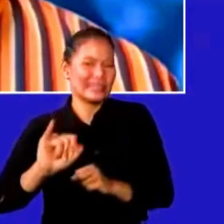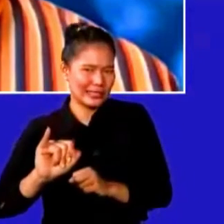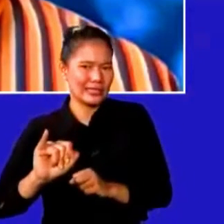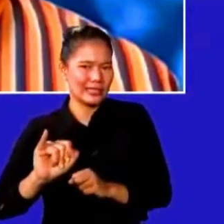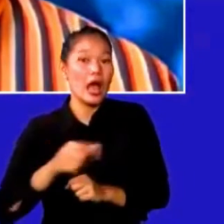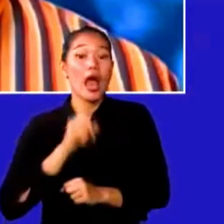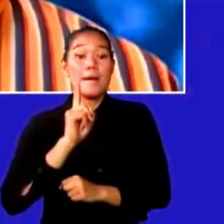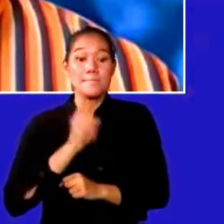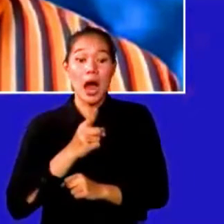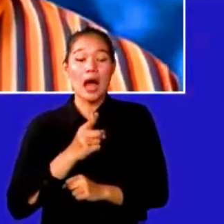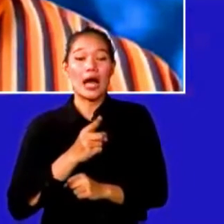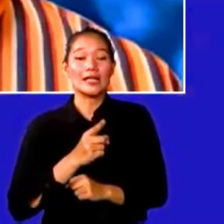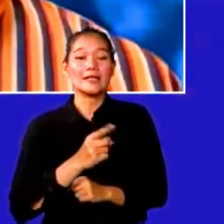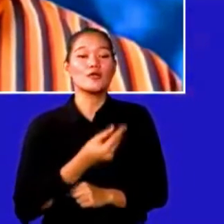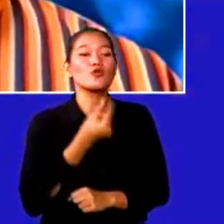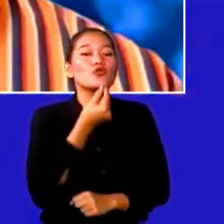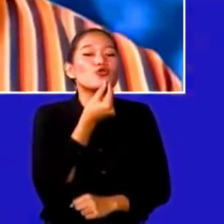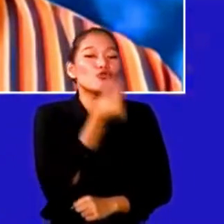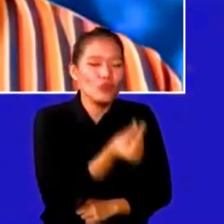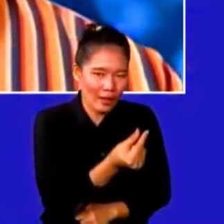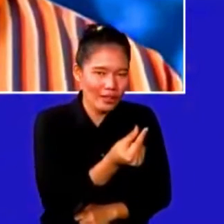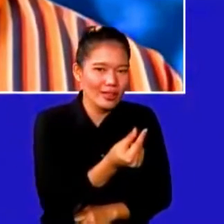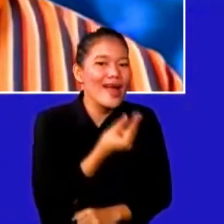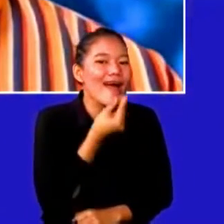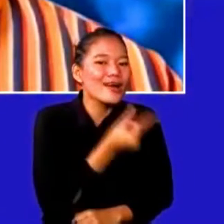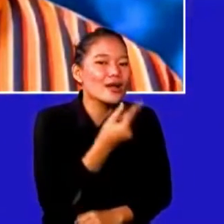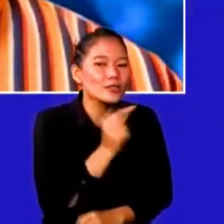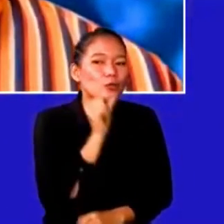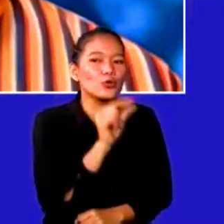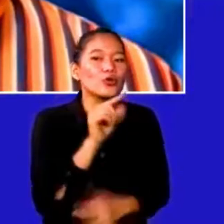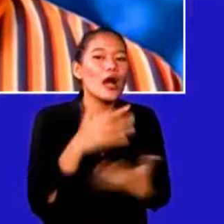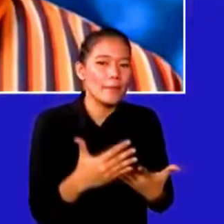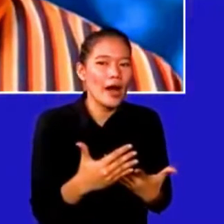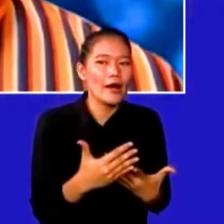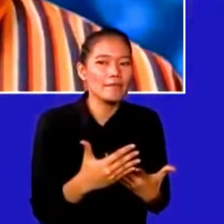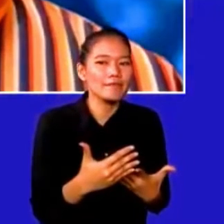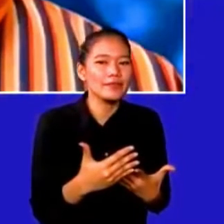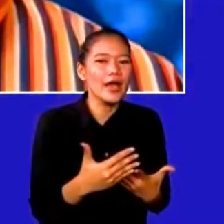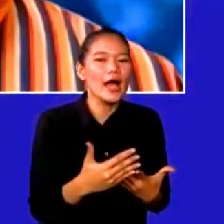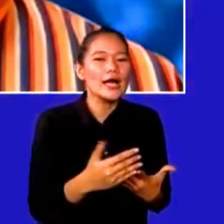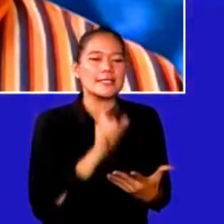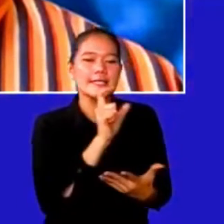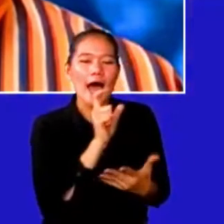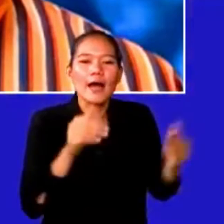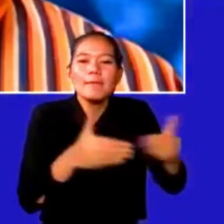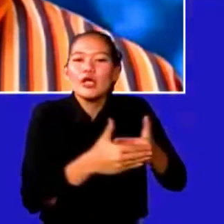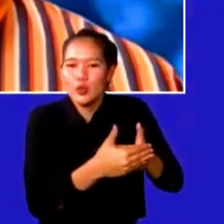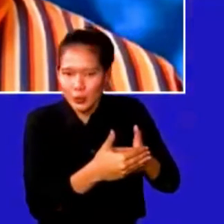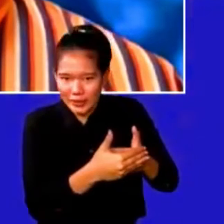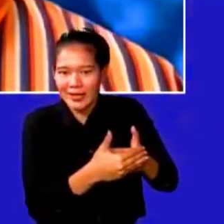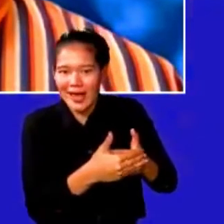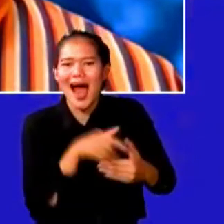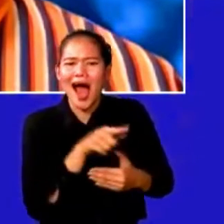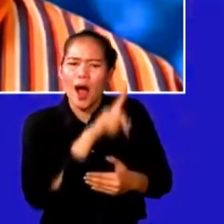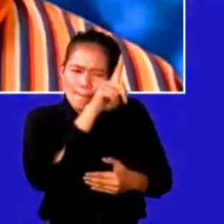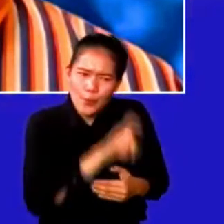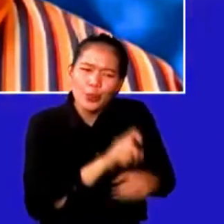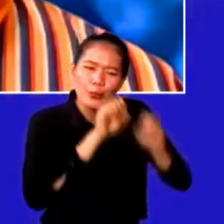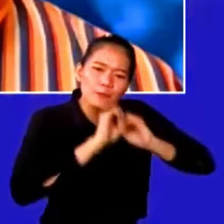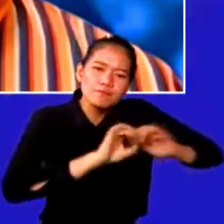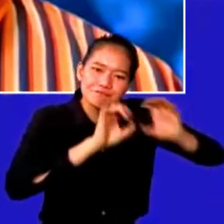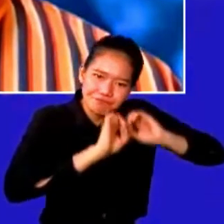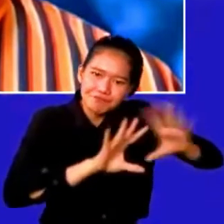dianjurkan sebagai bagian dari fitcool recoil atau fikih preventif nah ini perlu disosialisasikan